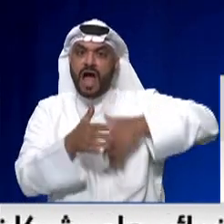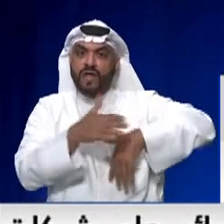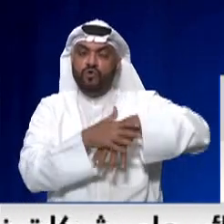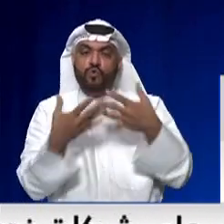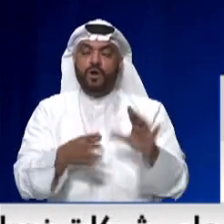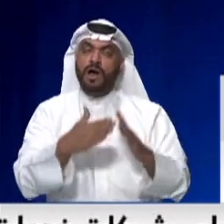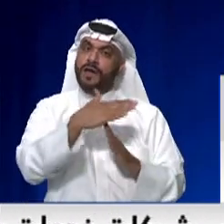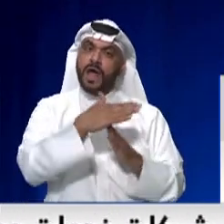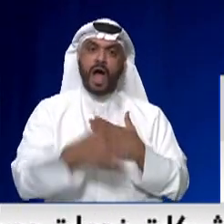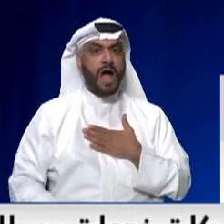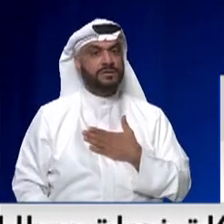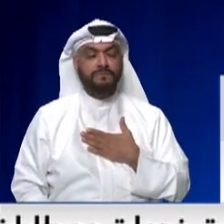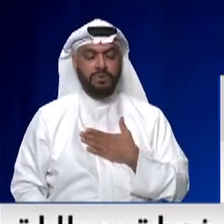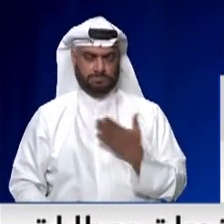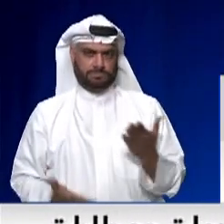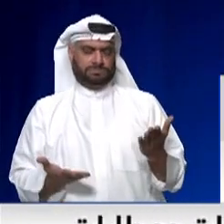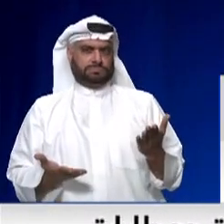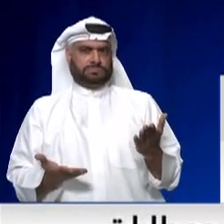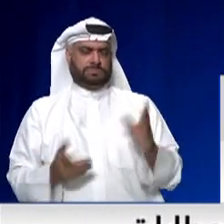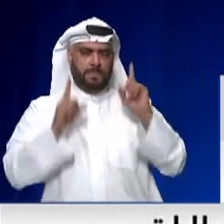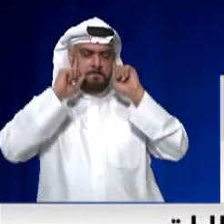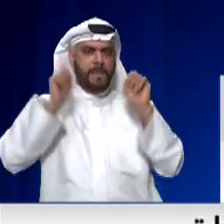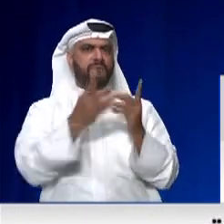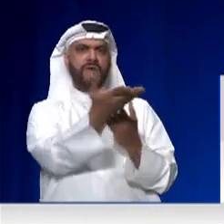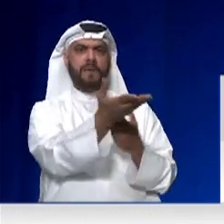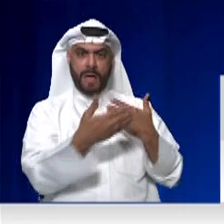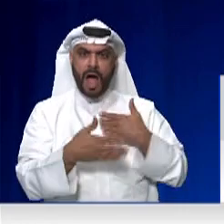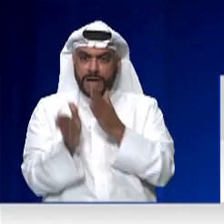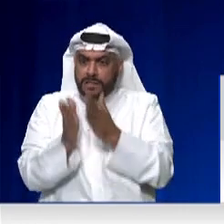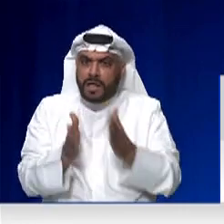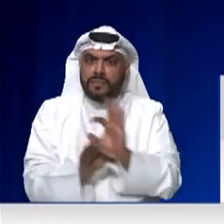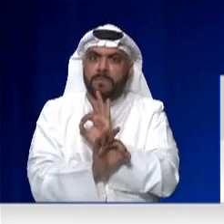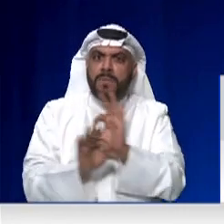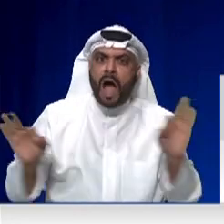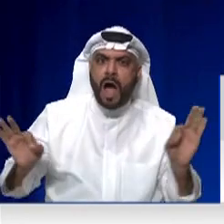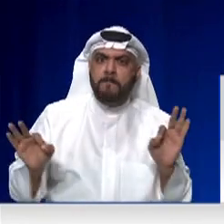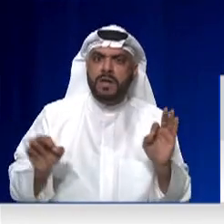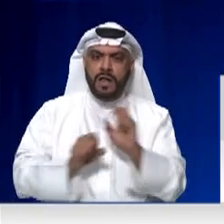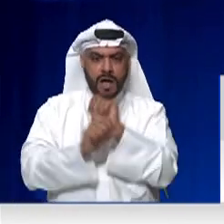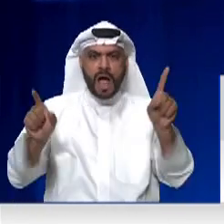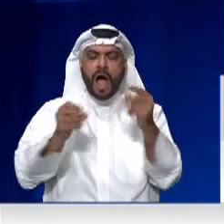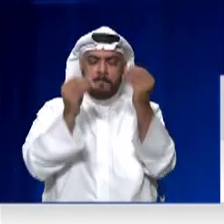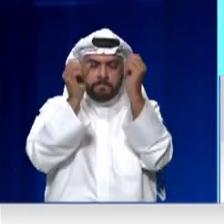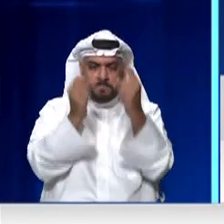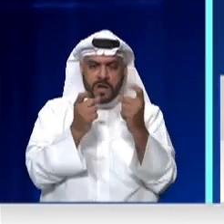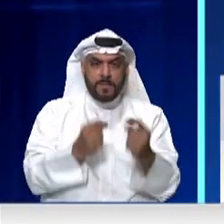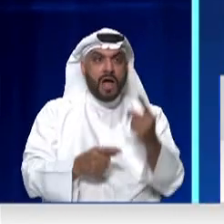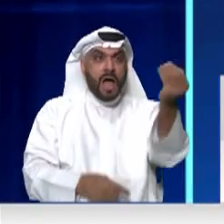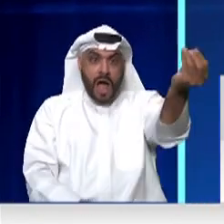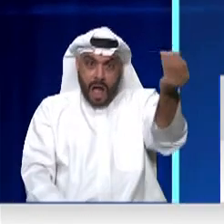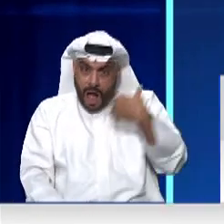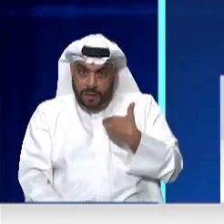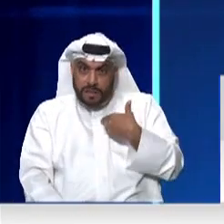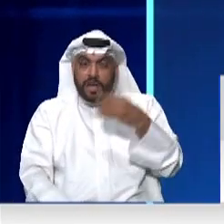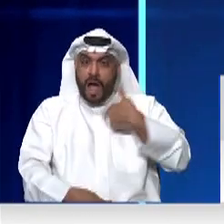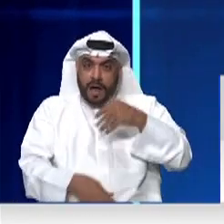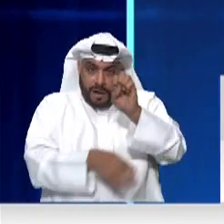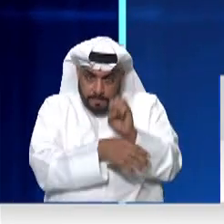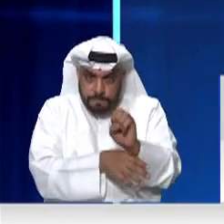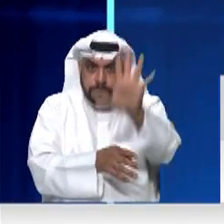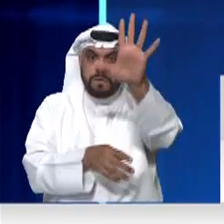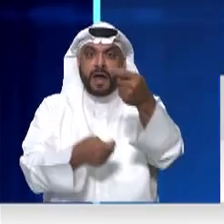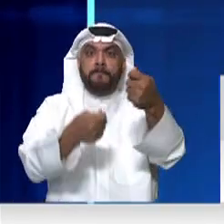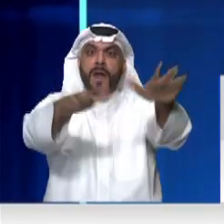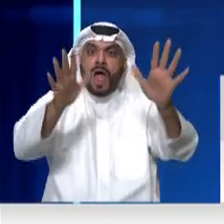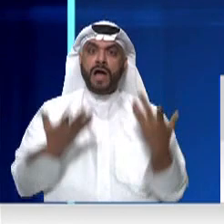في كتاب الاتحاد المؤرخ في 16 من الشهر الجاري، أوضحت الوزارة أن منح حقوق النقل جاء مشروطا